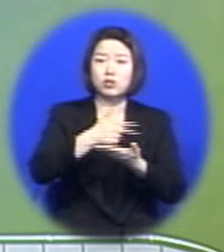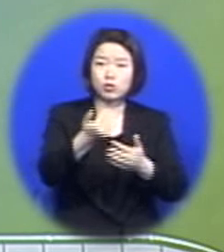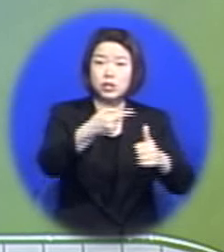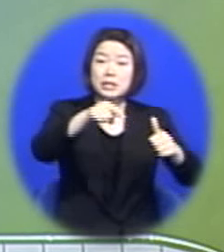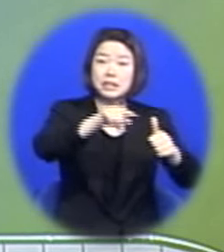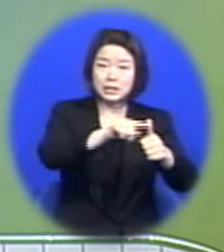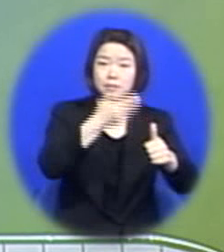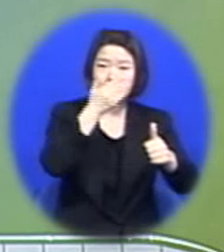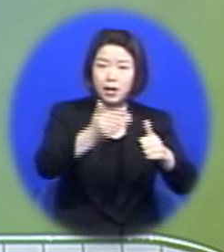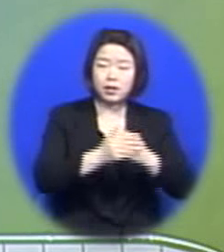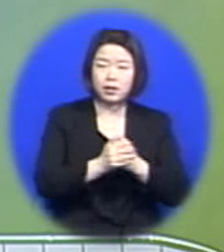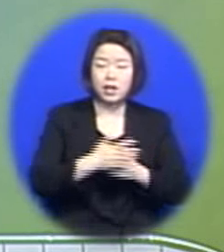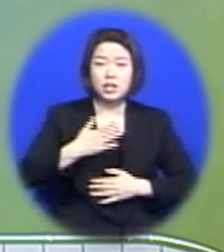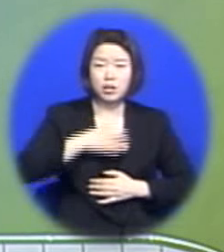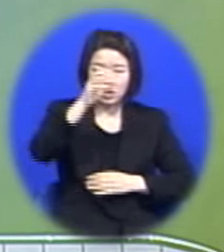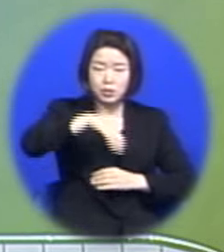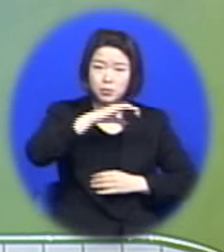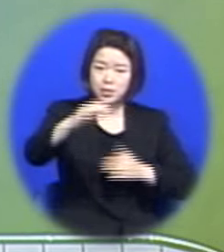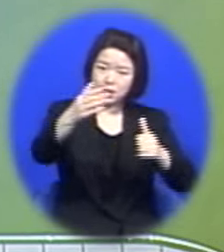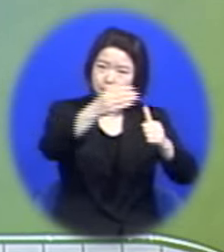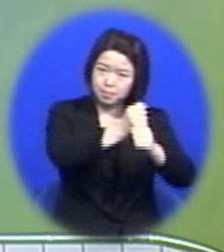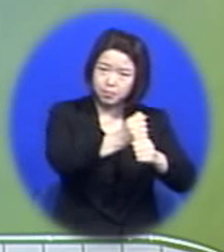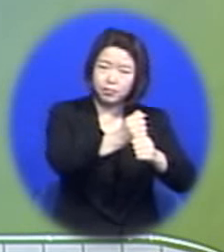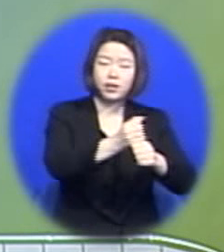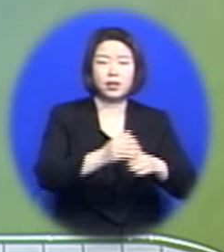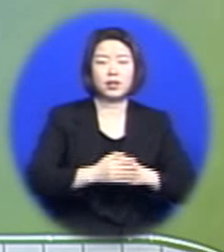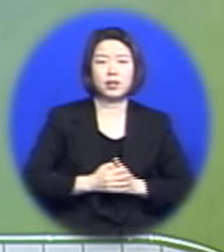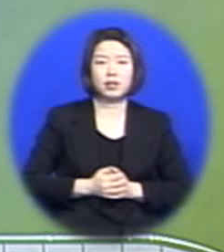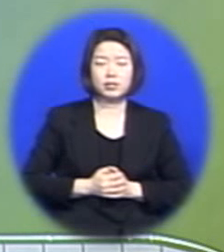의지할 거예요. 저는 십자가를 붙잡을 거예요.